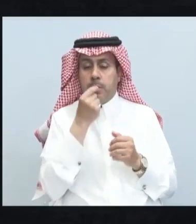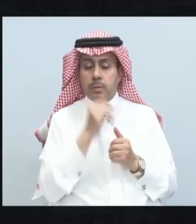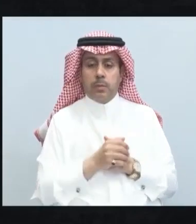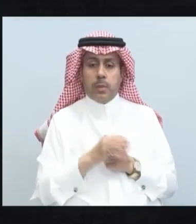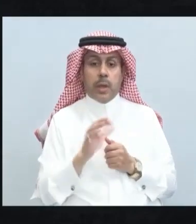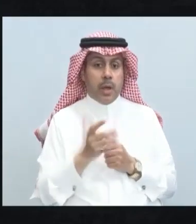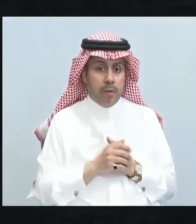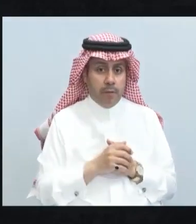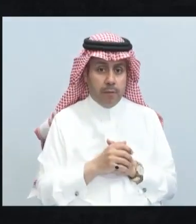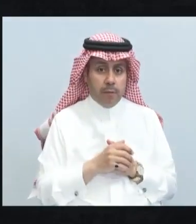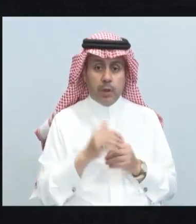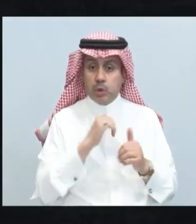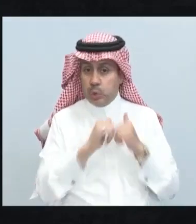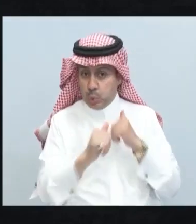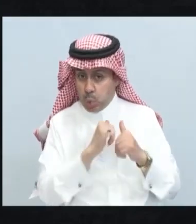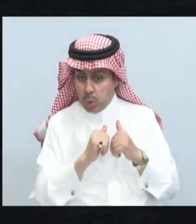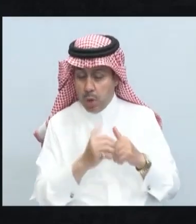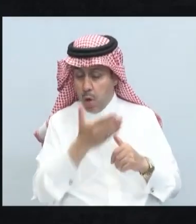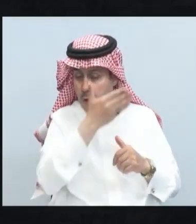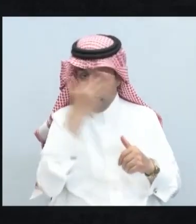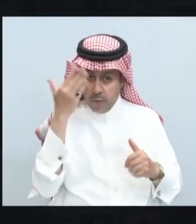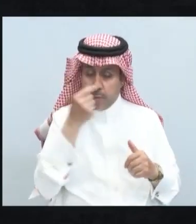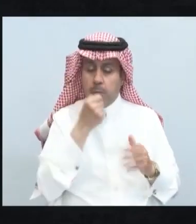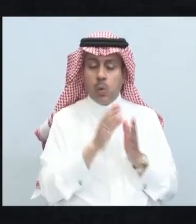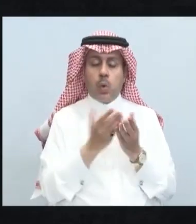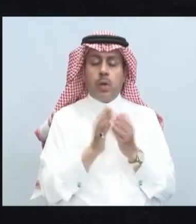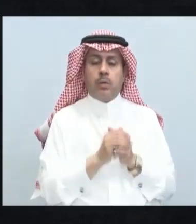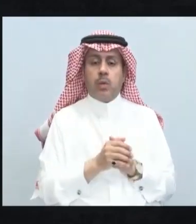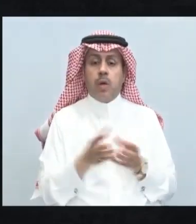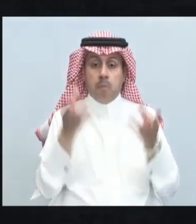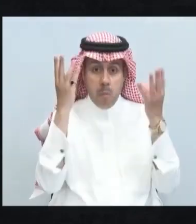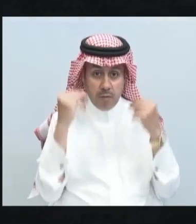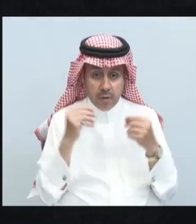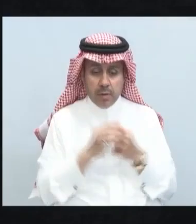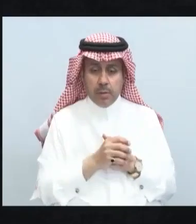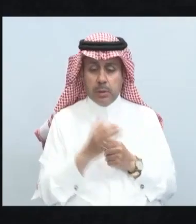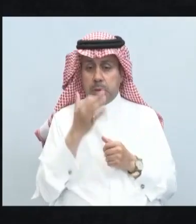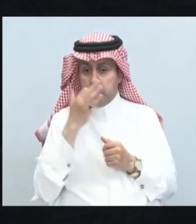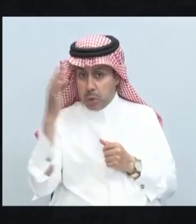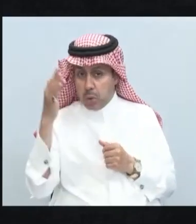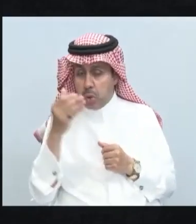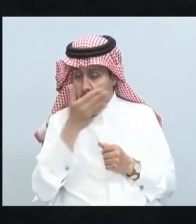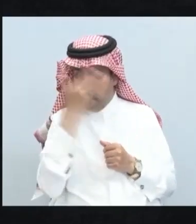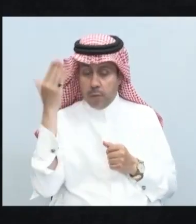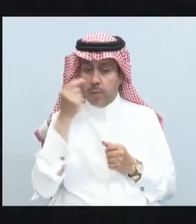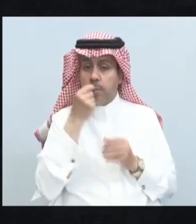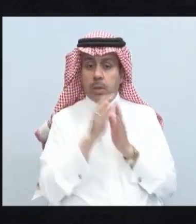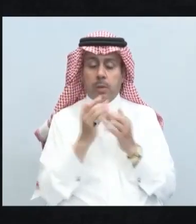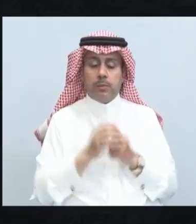كيف هي طرق حفظ القران وكيف معرفه ذلك وليس حفظ كتاب الله